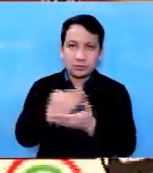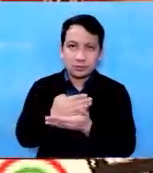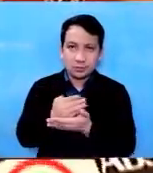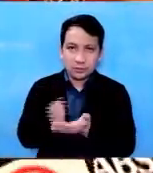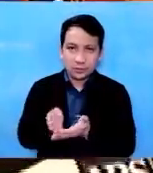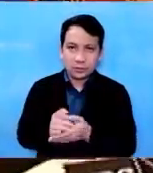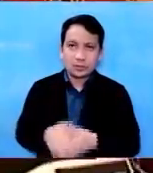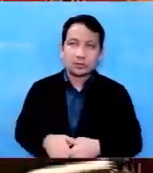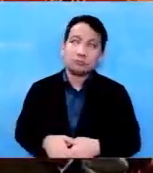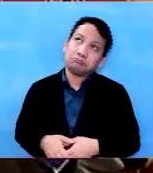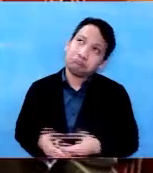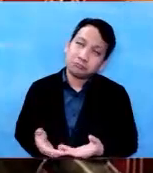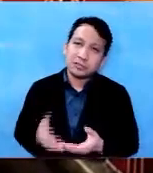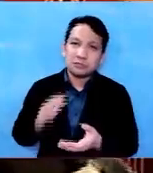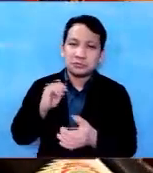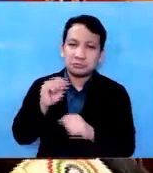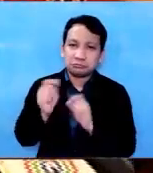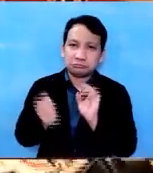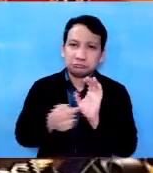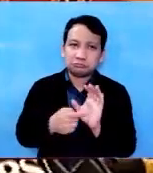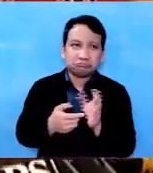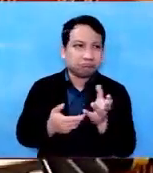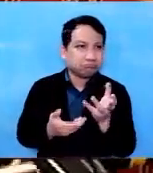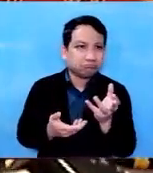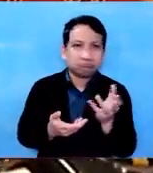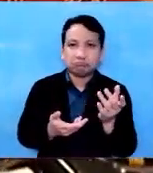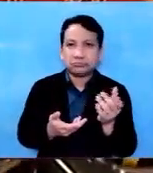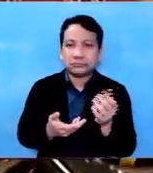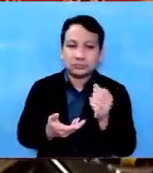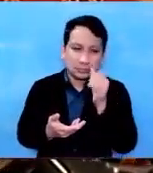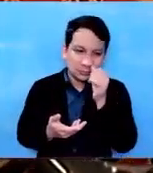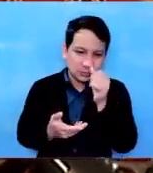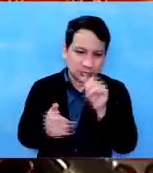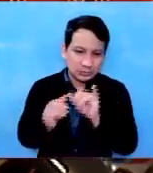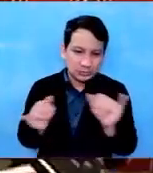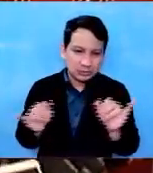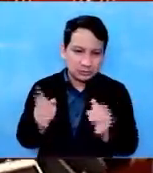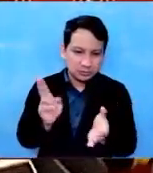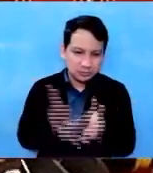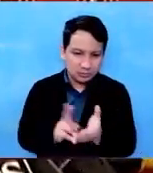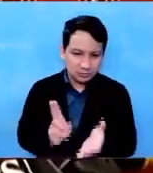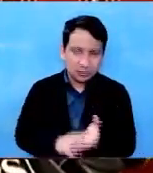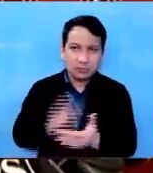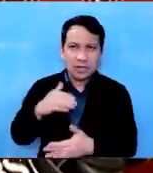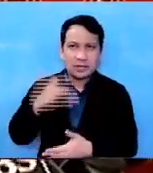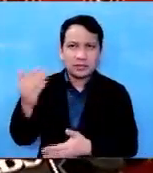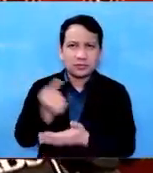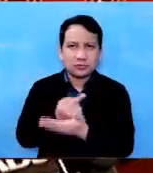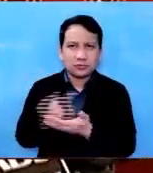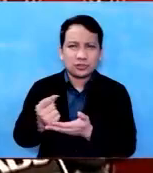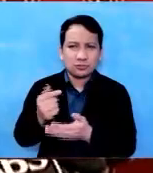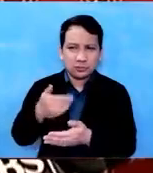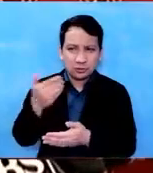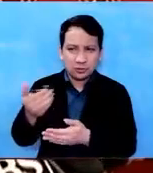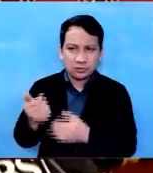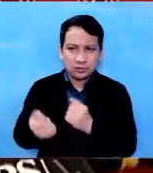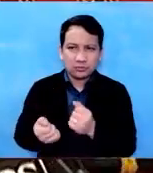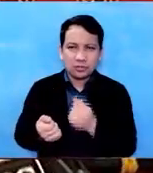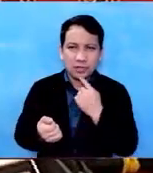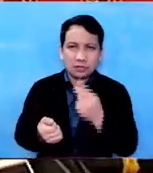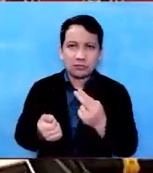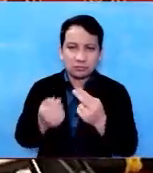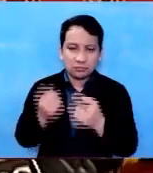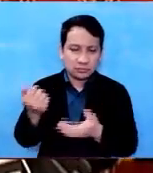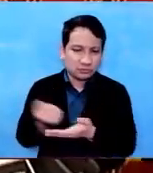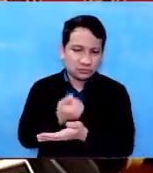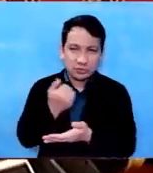Usually yung ratification is, if not the same day of signing, sana next week or the following week magawa natin dahil sayang naman yung